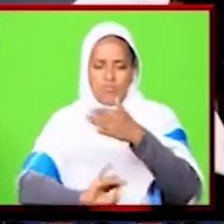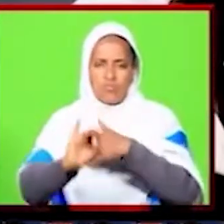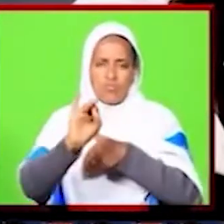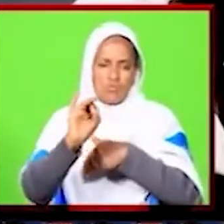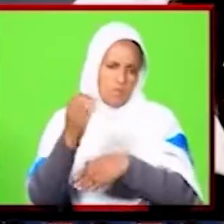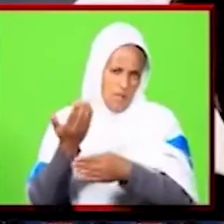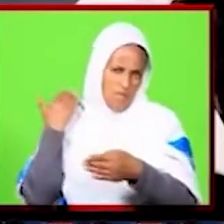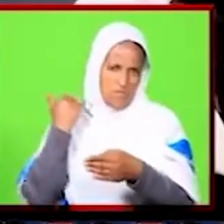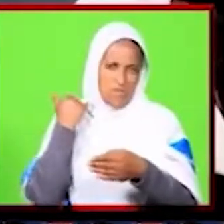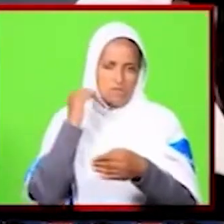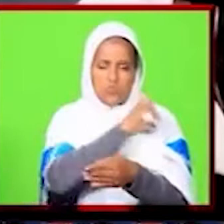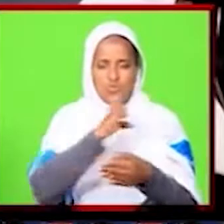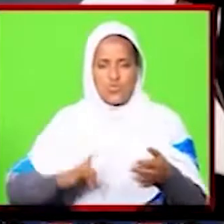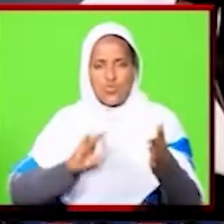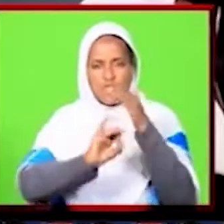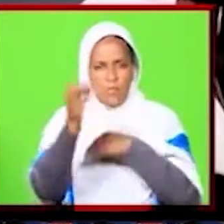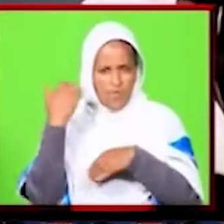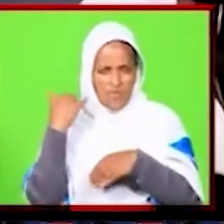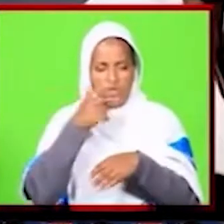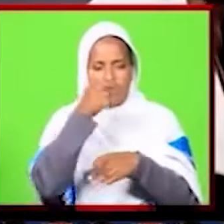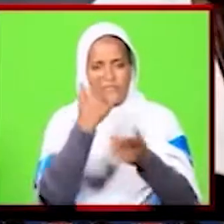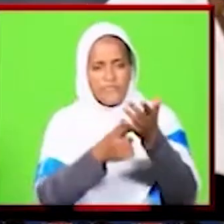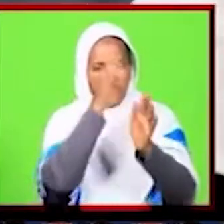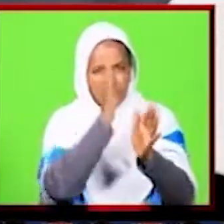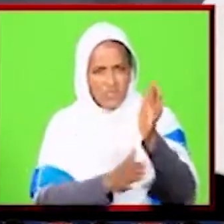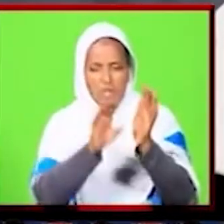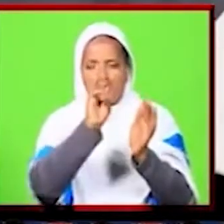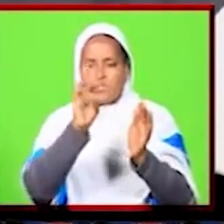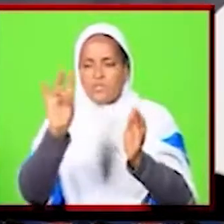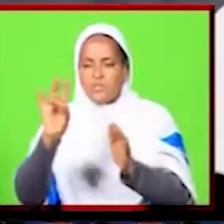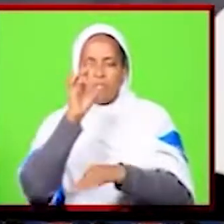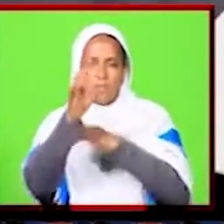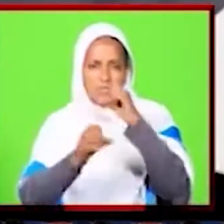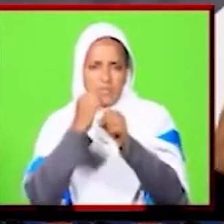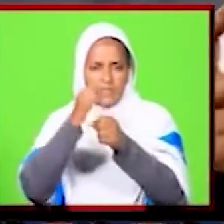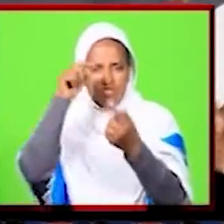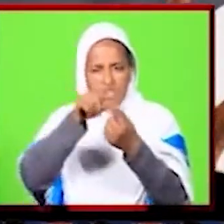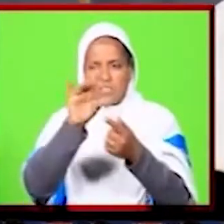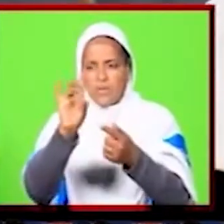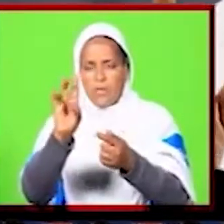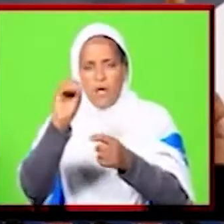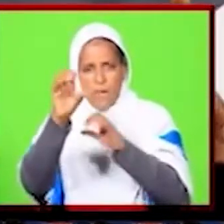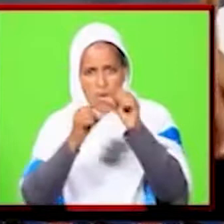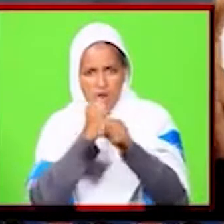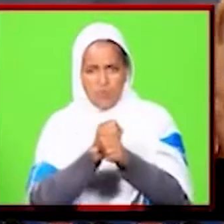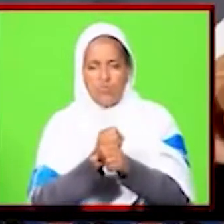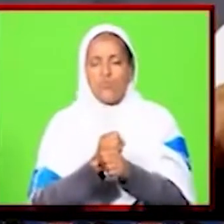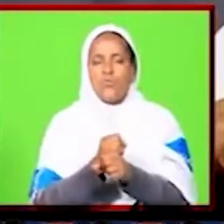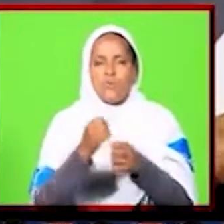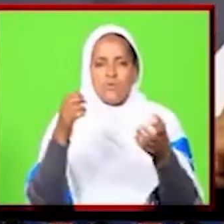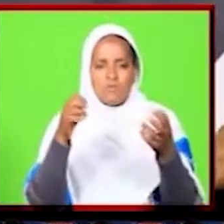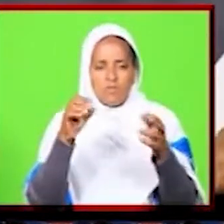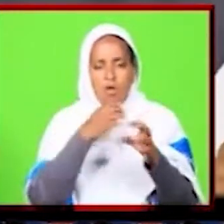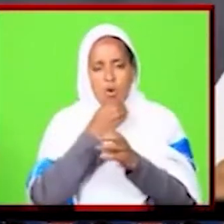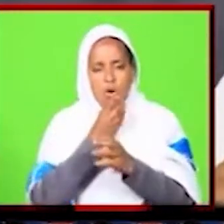ቅድመ ልደተ ክርስቶስ ነው። በ1400 ቀድሞ ይሄ የተፈጸመባቸው ግን በ67 ዓመተ ምህረት እስከ 70 ባለው አይሁድ